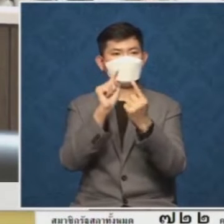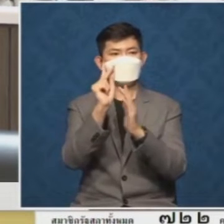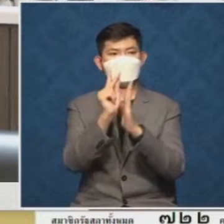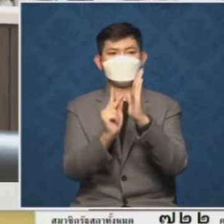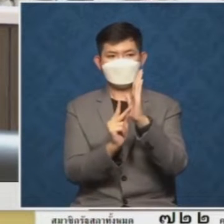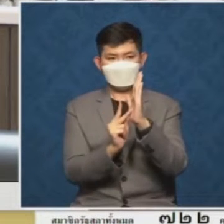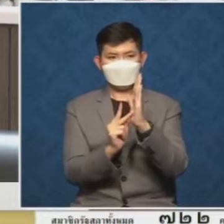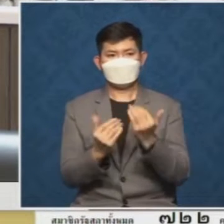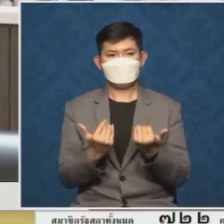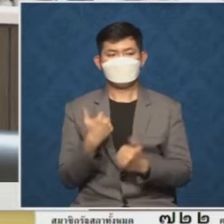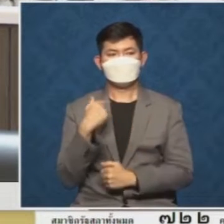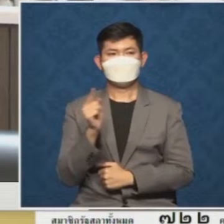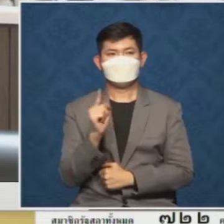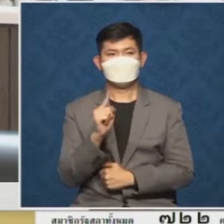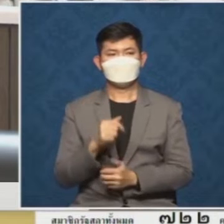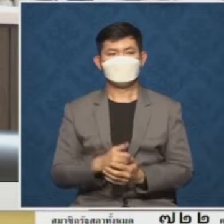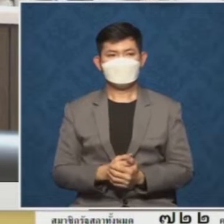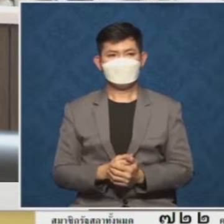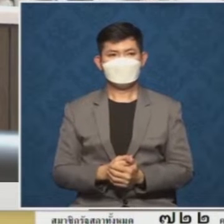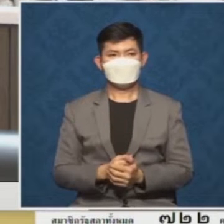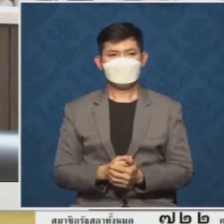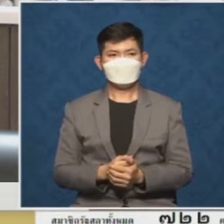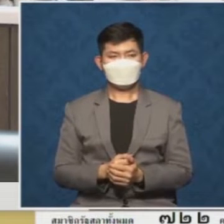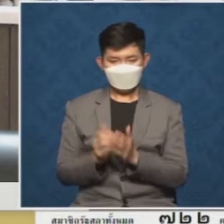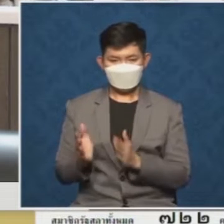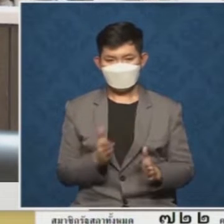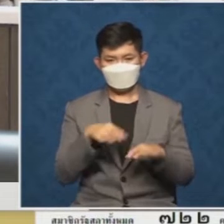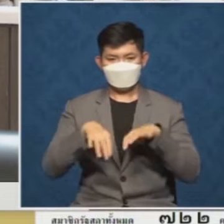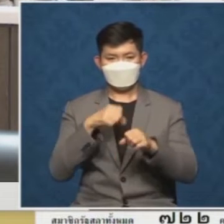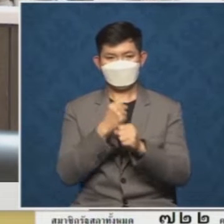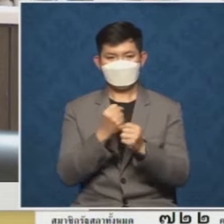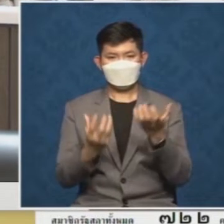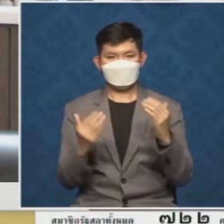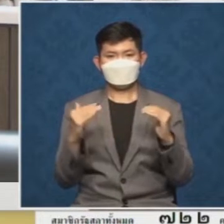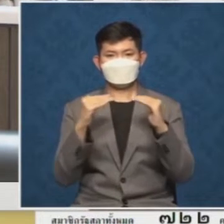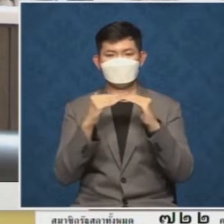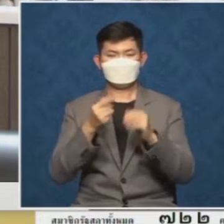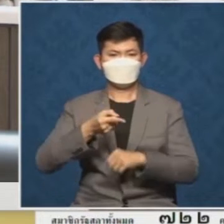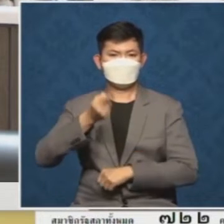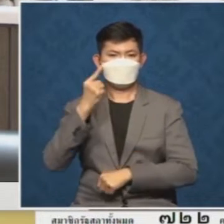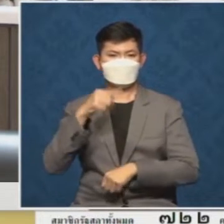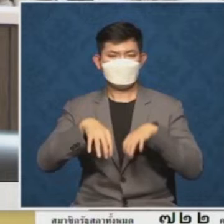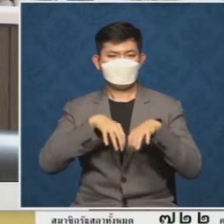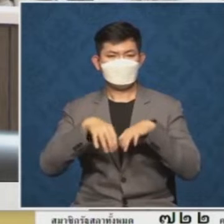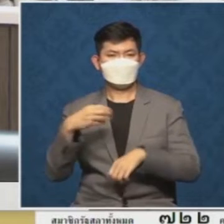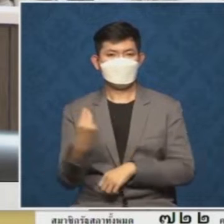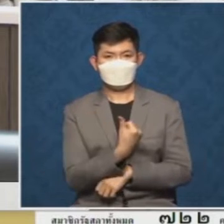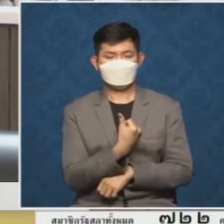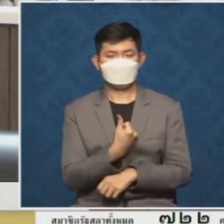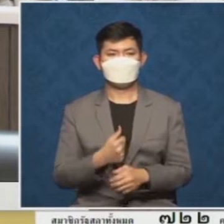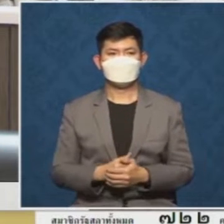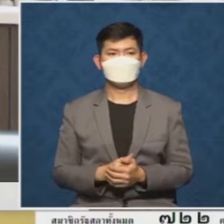นี้ก็คือเพื่อให้กระบวนการยุติธรรมที่ล่าช้าเนี่ยให้มันเร็วขึ้นพูดง่ายๆ